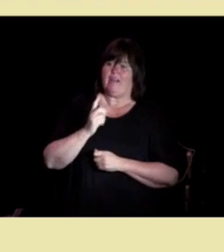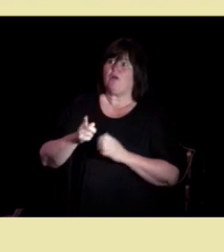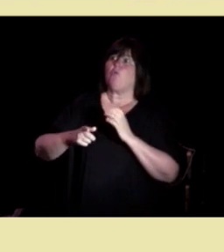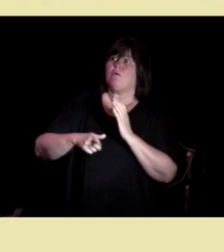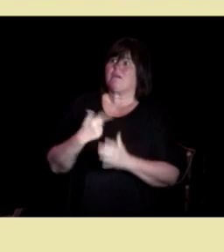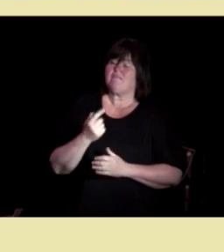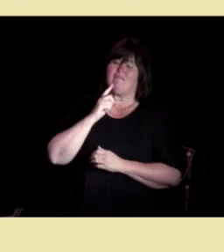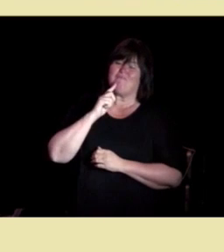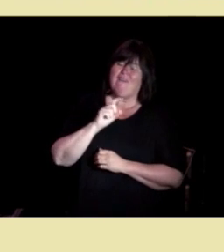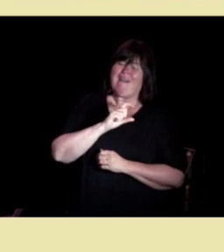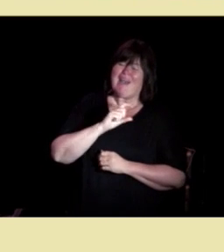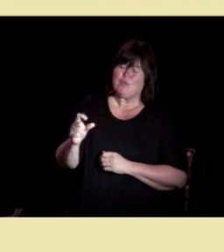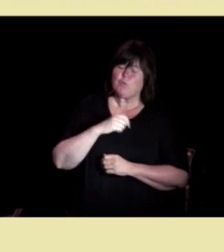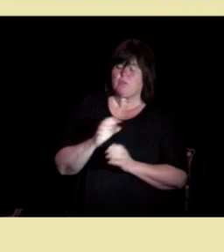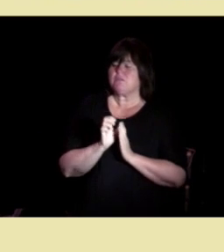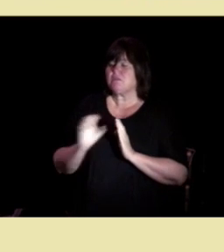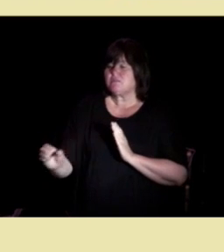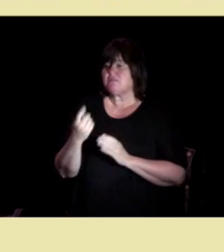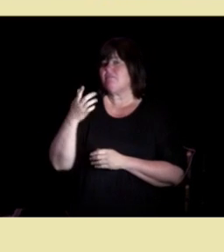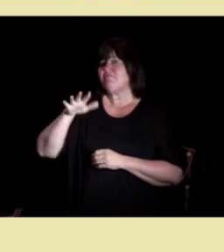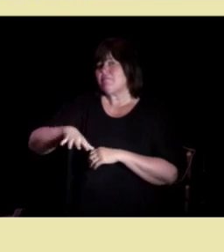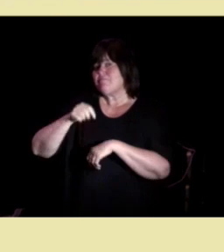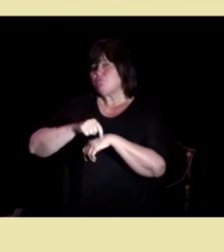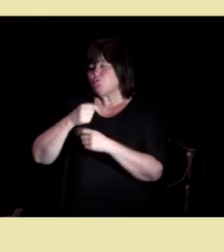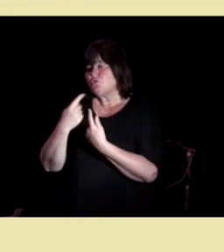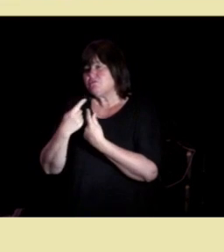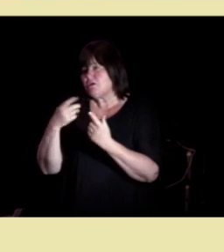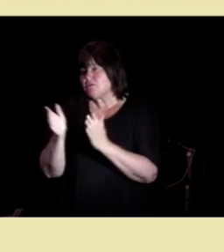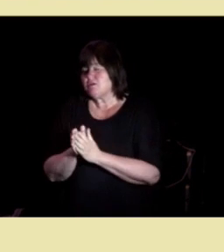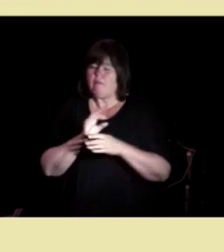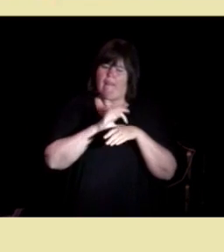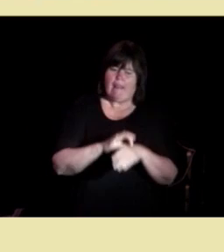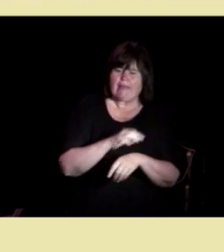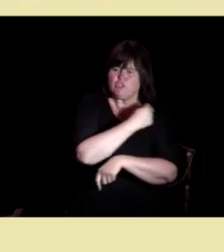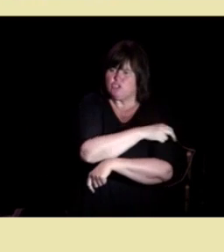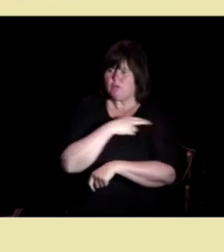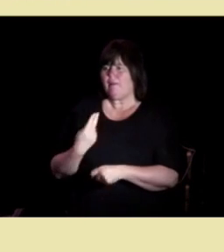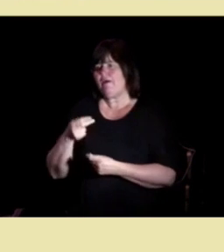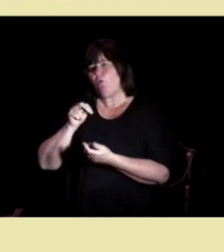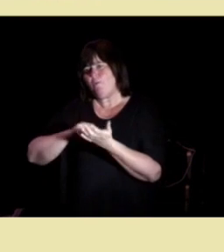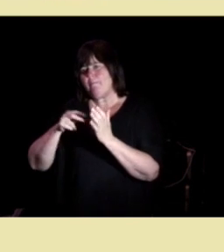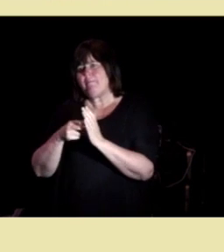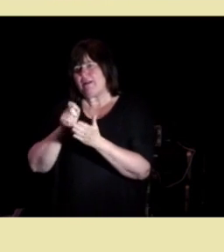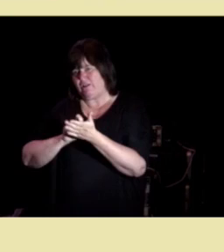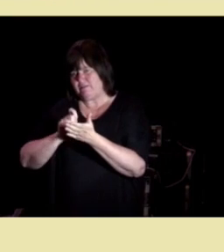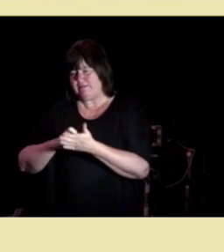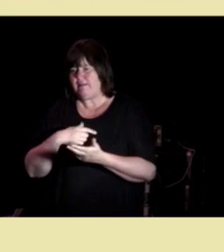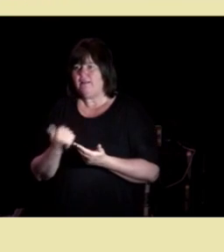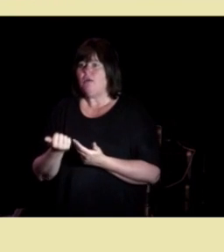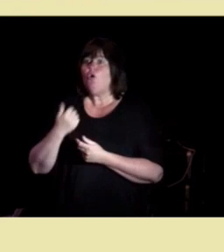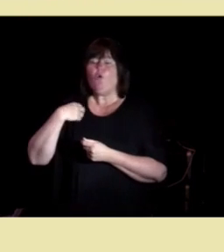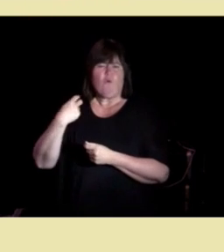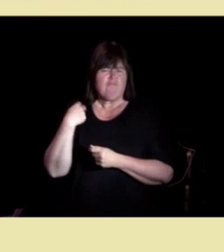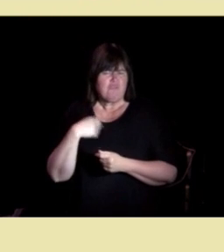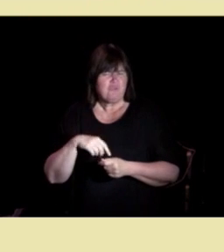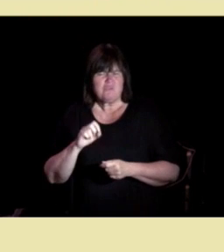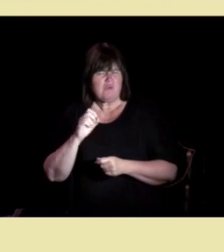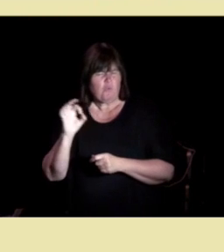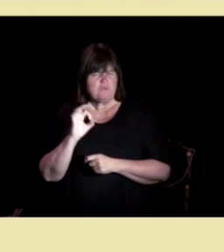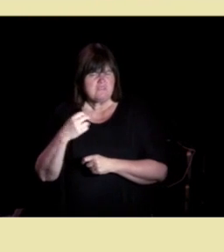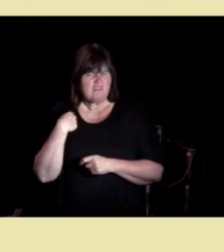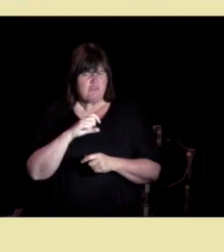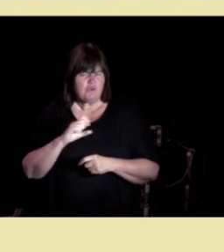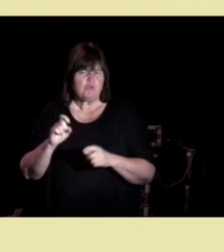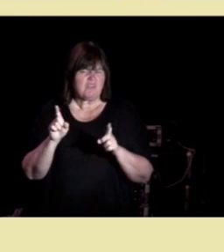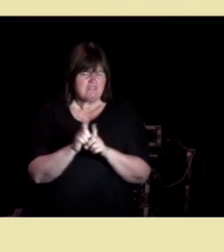vi krever er at de hver uke skal sette av et kvarter og snakke sammen lege, sykepleier og merkantil. Hvordan gikk det i forrige uke? Hvordan kunne den onsdagen i forrige